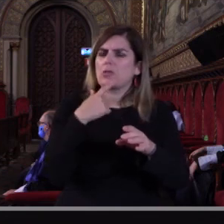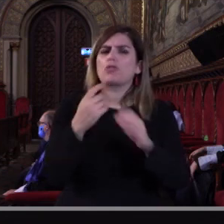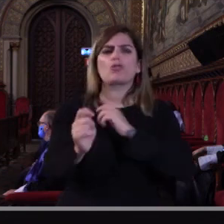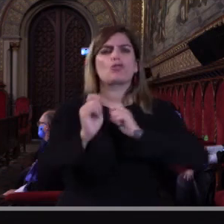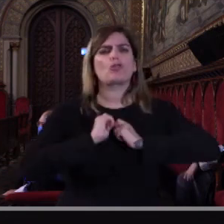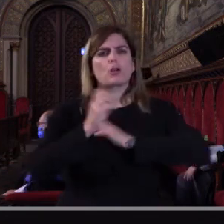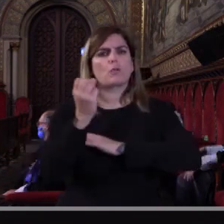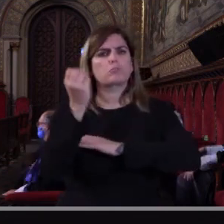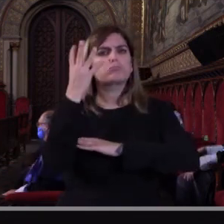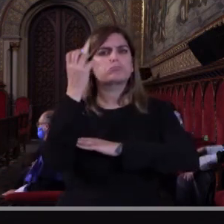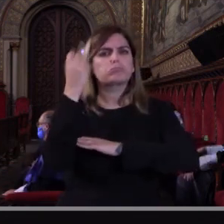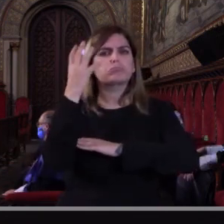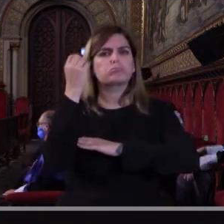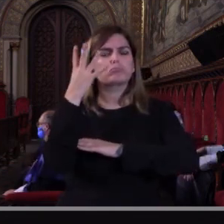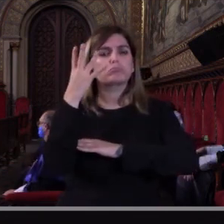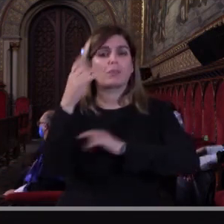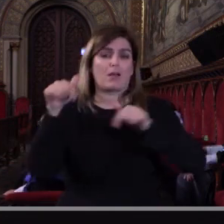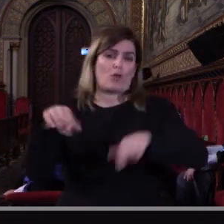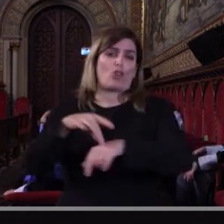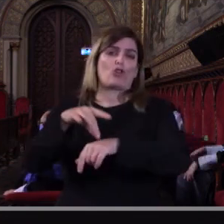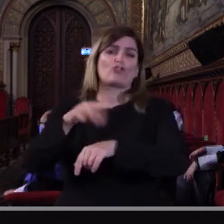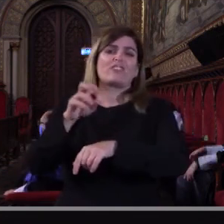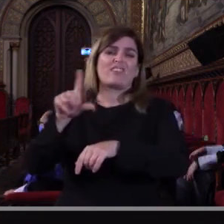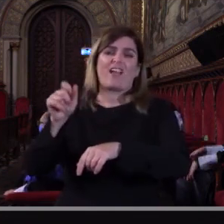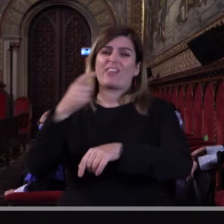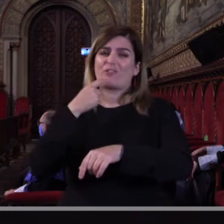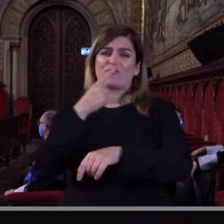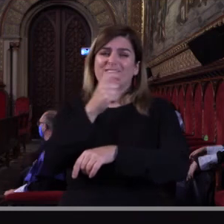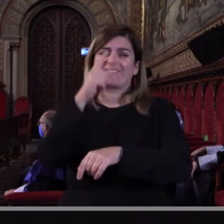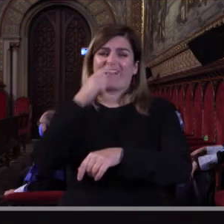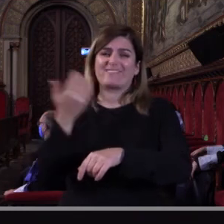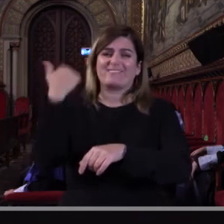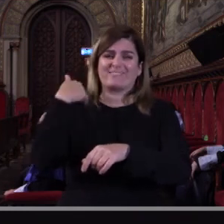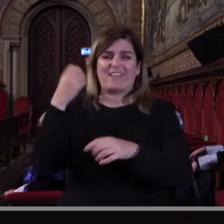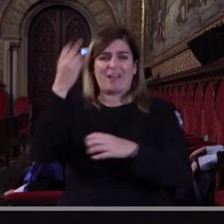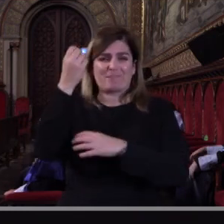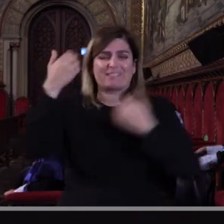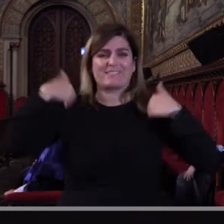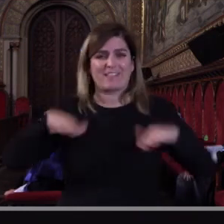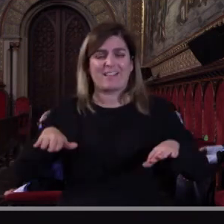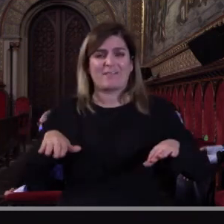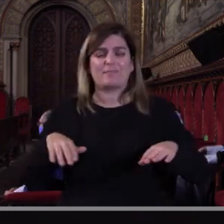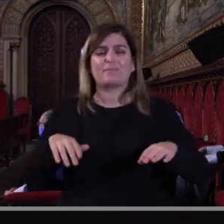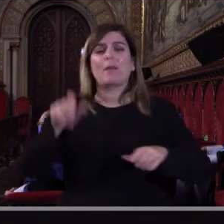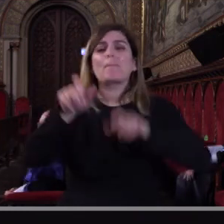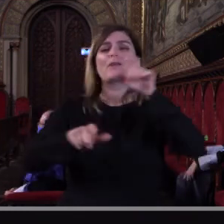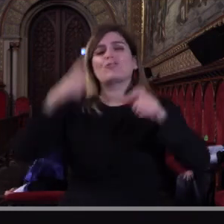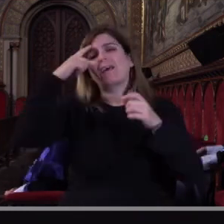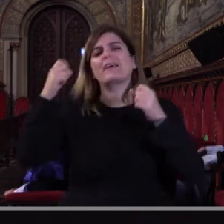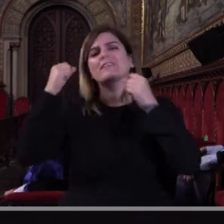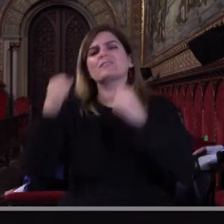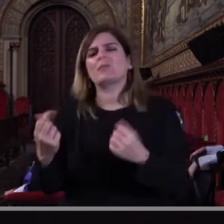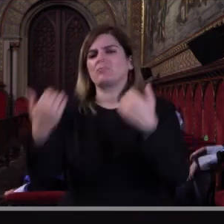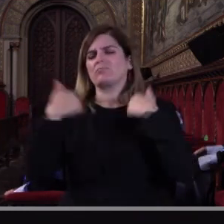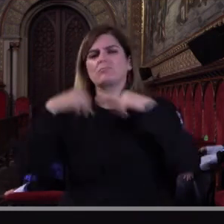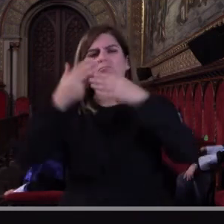Trilla també ens deia lliçons per aprendre de fa 100 anys, més o menys. Tots aquells experts que s'han dedicat a